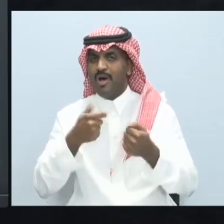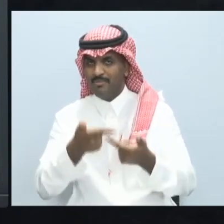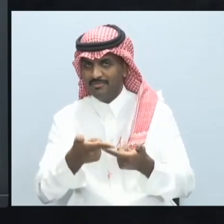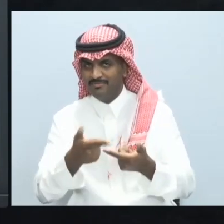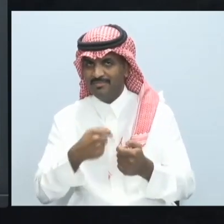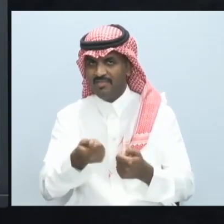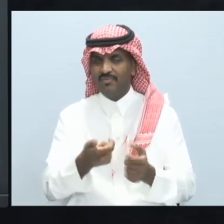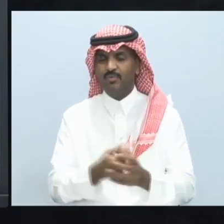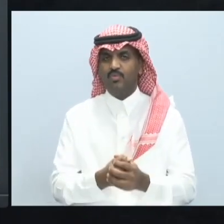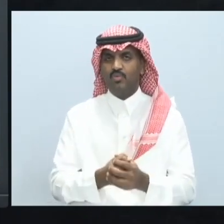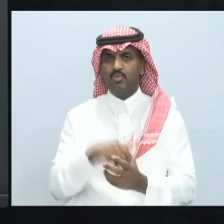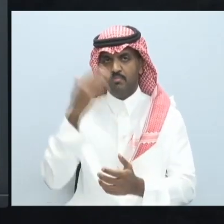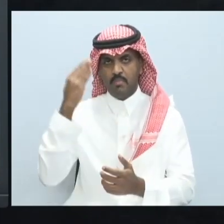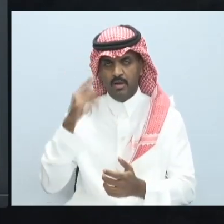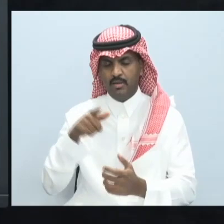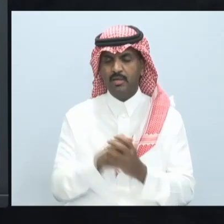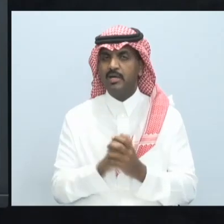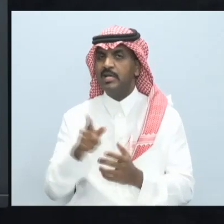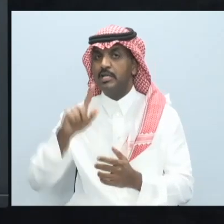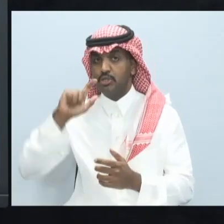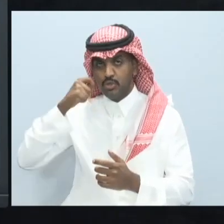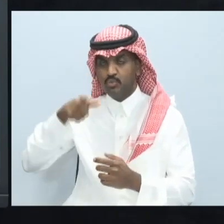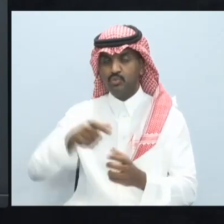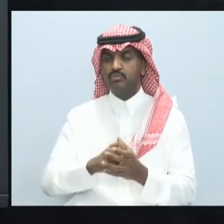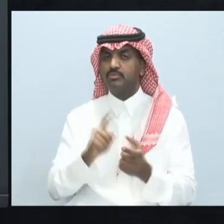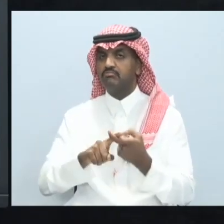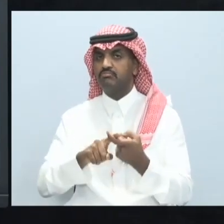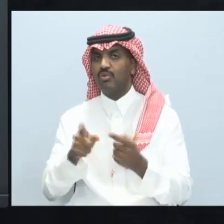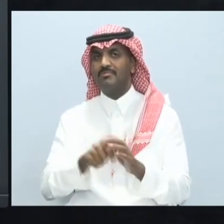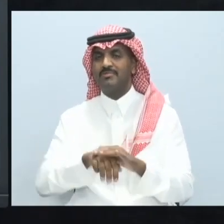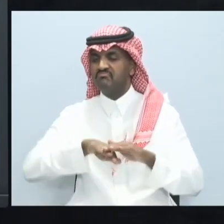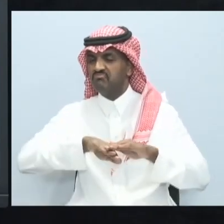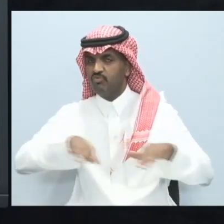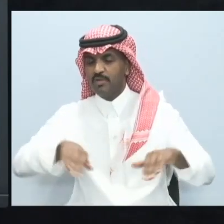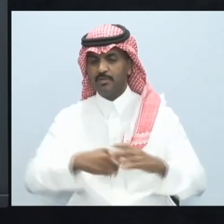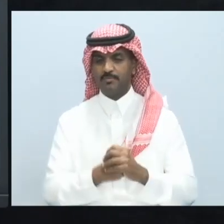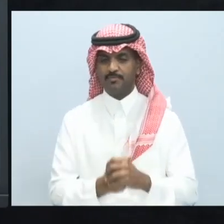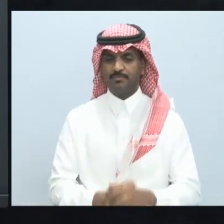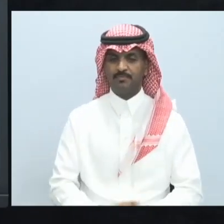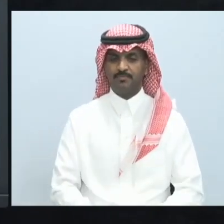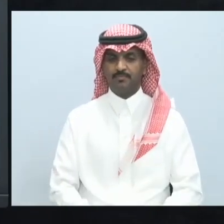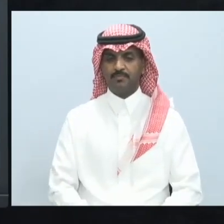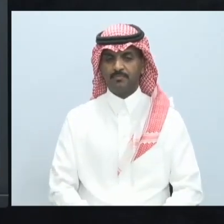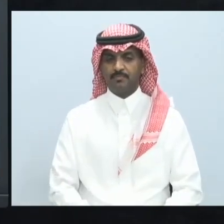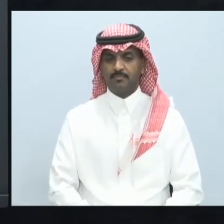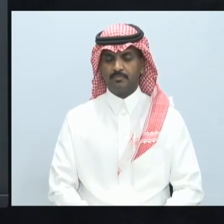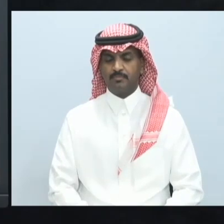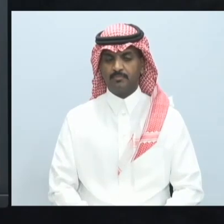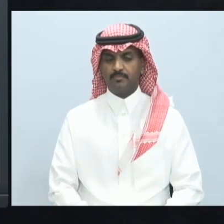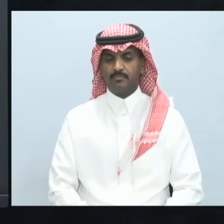والمقابل تدفعه المراه للزوج مقابل ان يفارقها هذا ما يتعلق بالتعريف